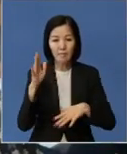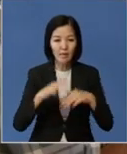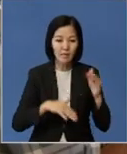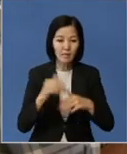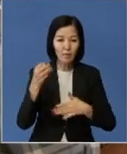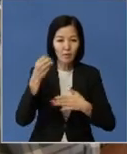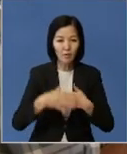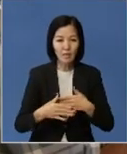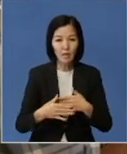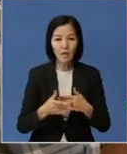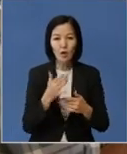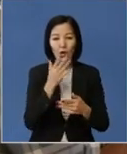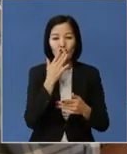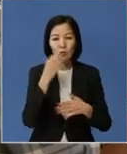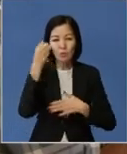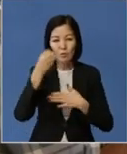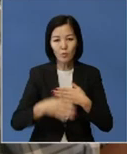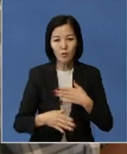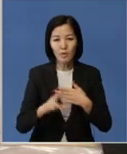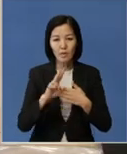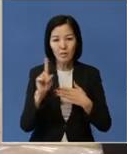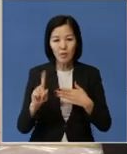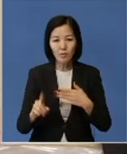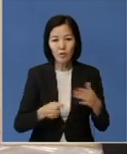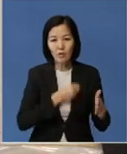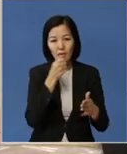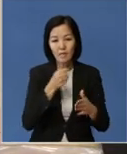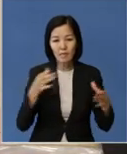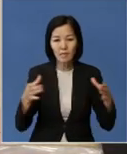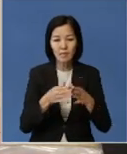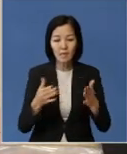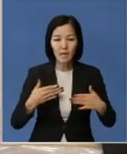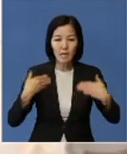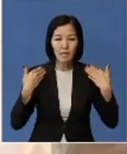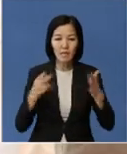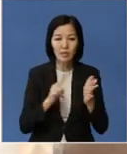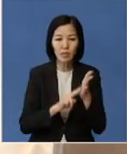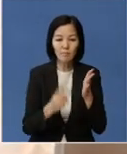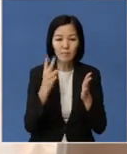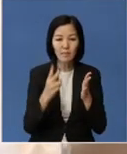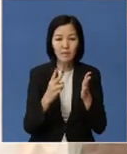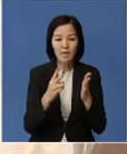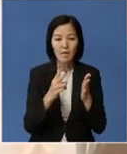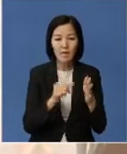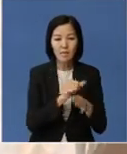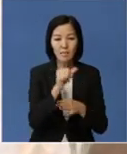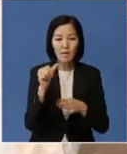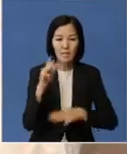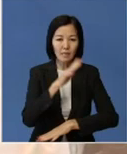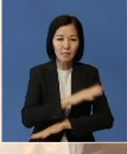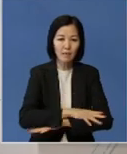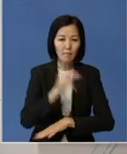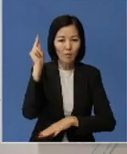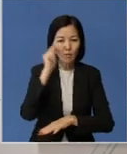орталығы. Ұлттық ғылыми орталық наурыз айынан бастап ересектерге арналған 72 сағаттық семинар жүргізіп келеді. Оған республикадағы